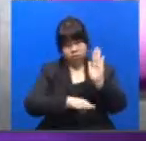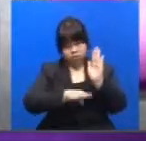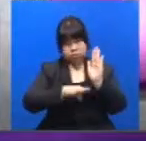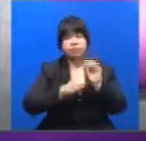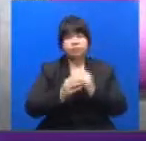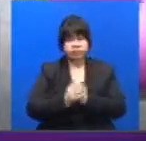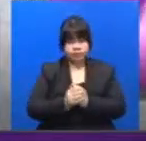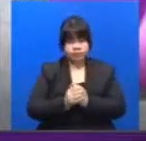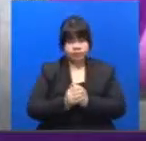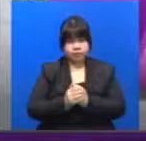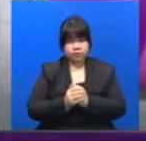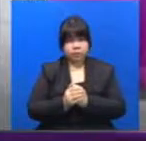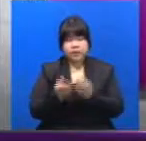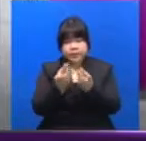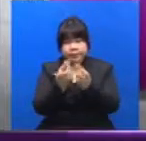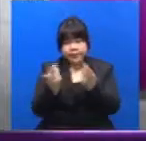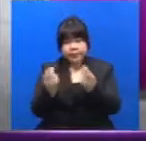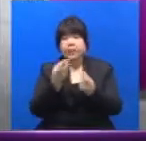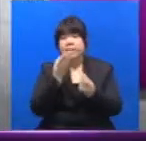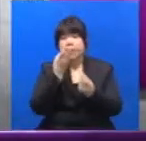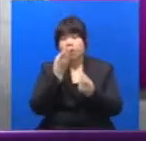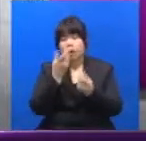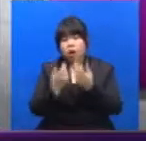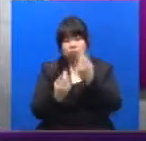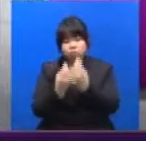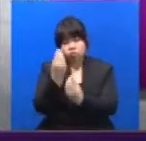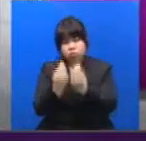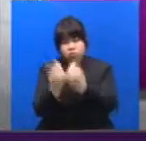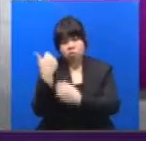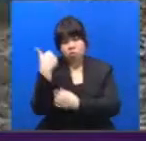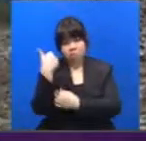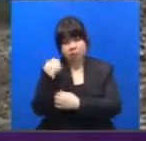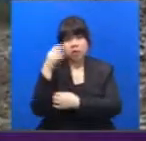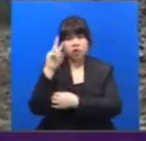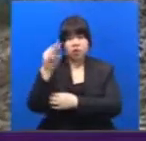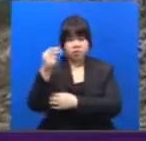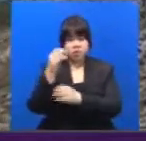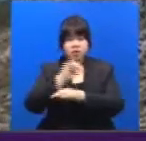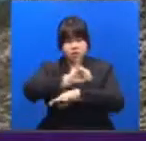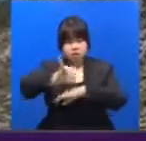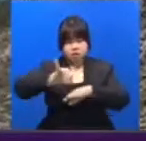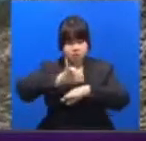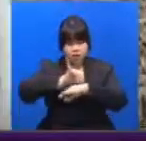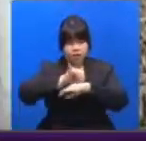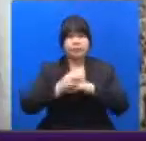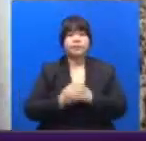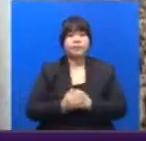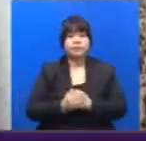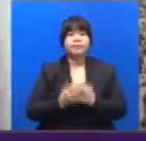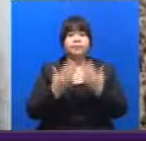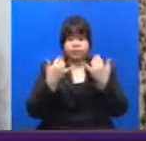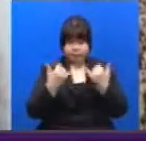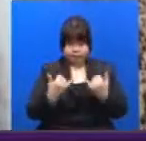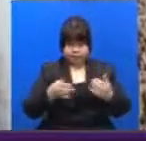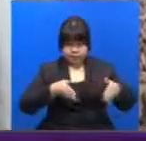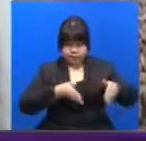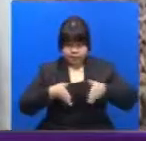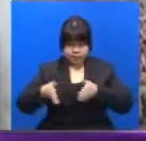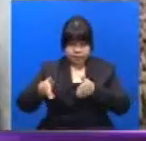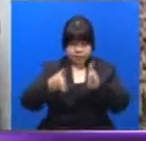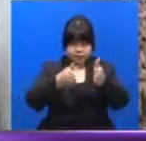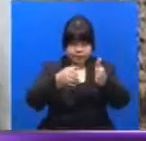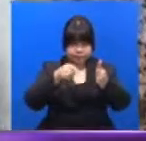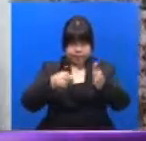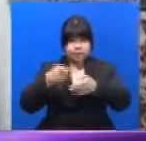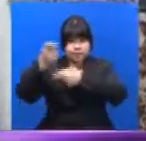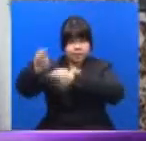พื้นที่ปลุกข้าวนาปลงกรบเพิ่มขึ้นเกือบ 20,000 ไร้ค่ะหน่วยงานเกษตได้ประสานกบทางชุรประทานเร่งติดตั้ง